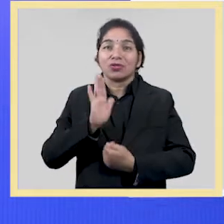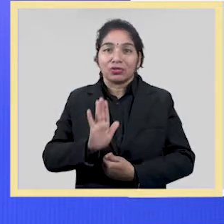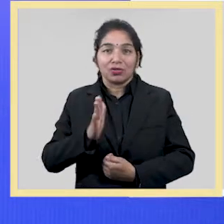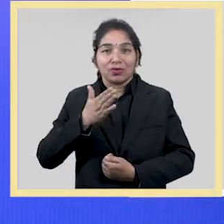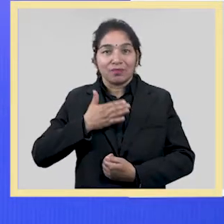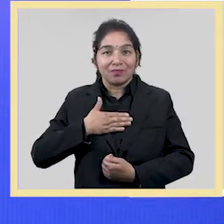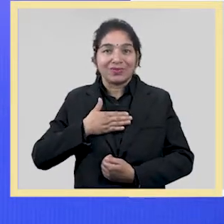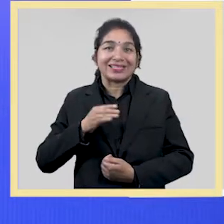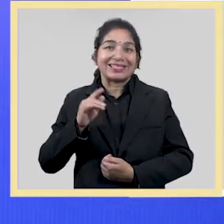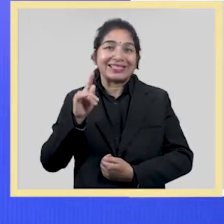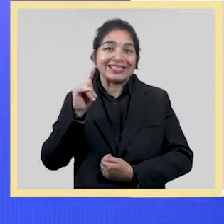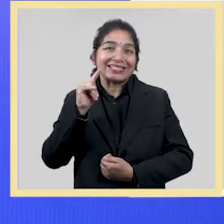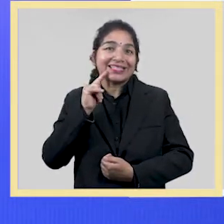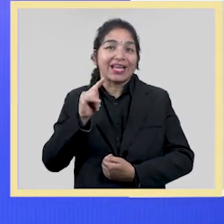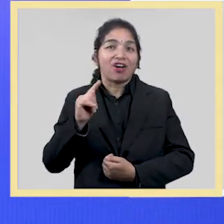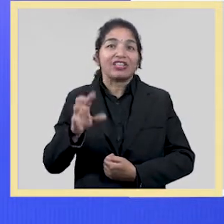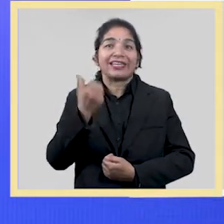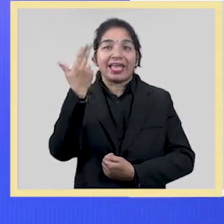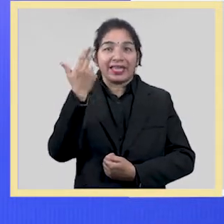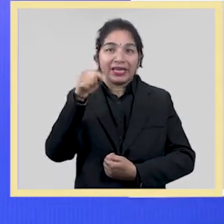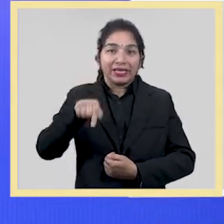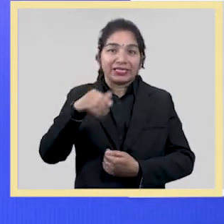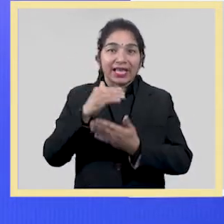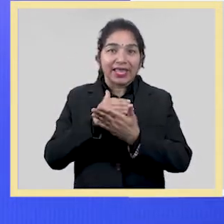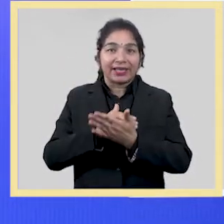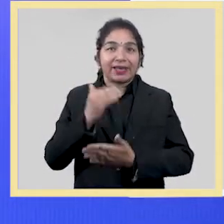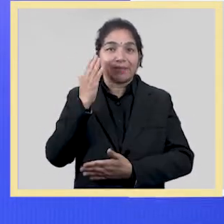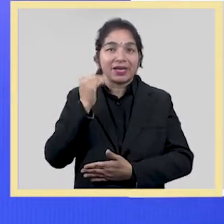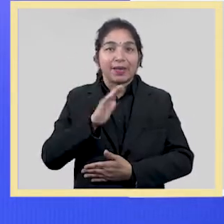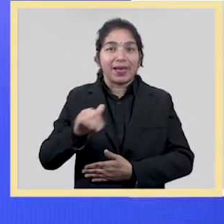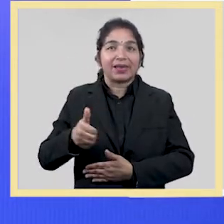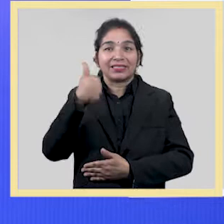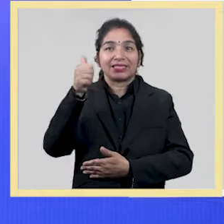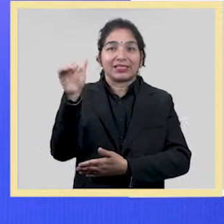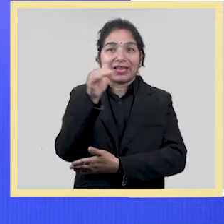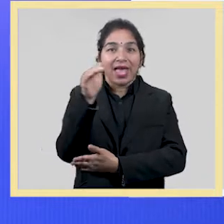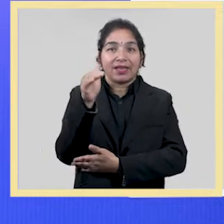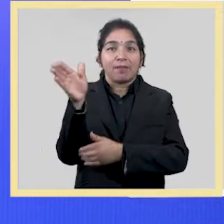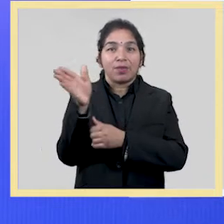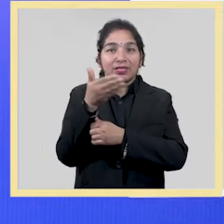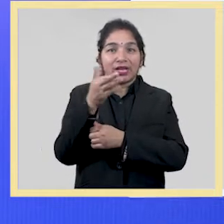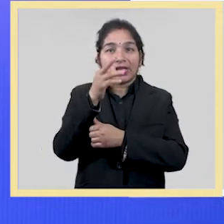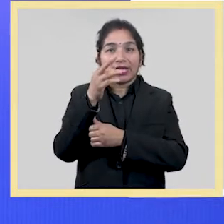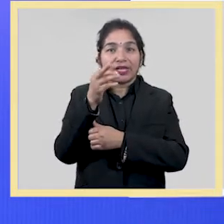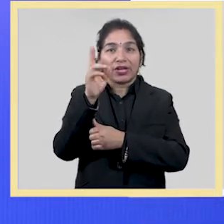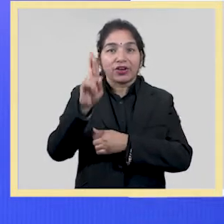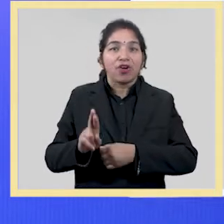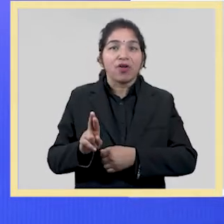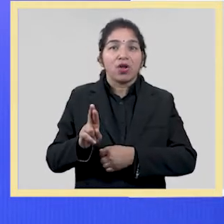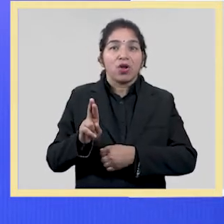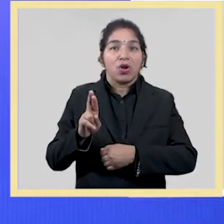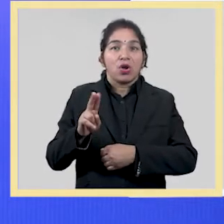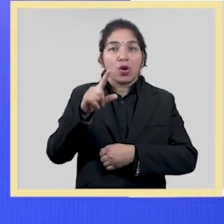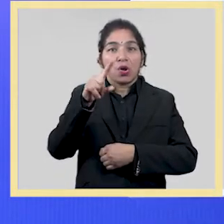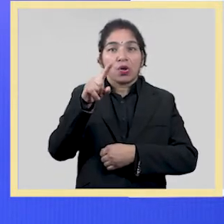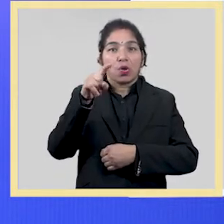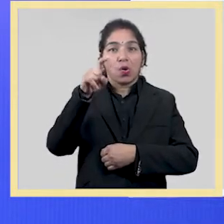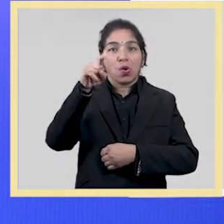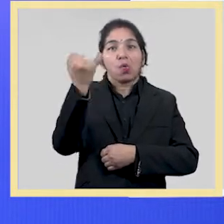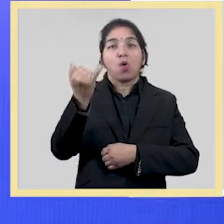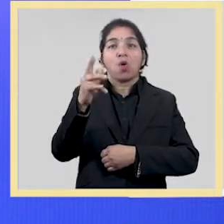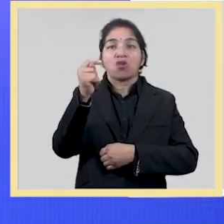म कृषिता अधिकारी। यो कार्यक्रम महिला बाल बालिका तथा ज्येष्ठ नागरिक मन्त्रालय र